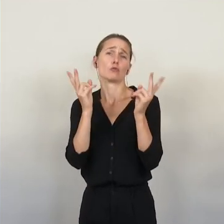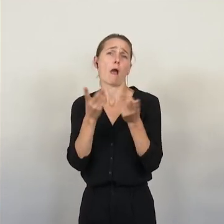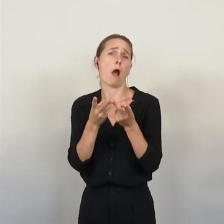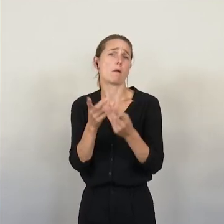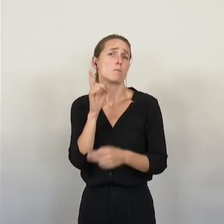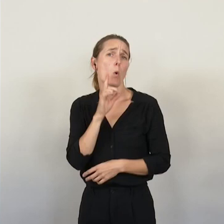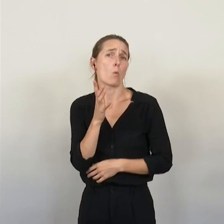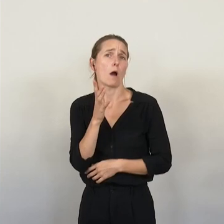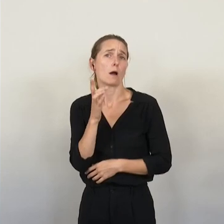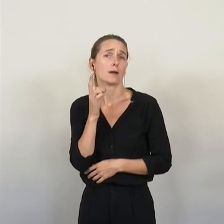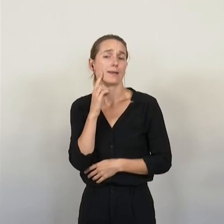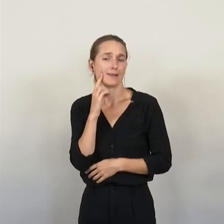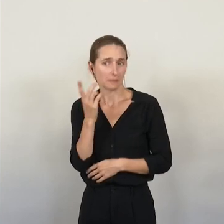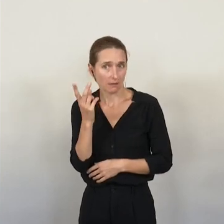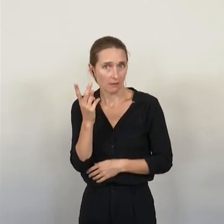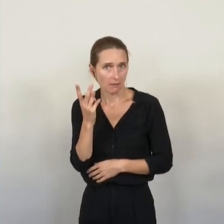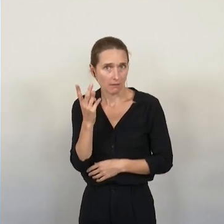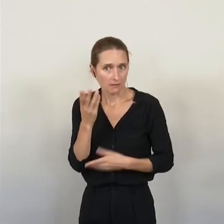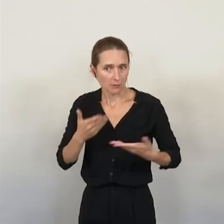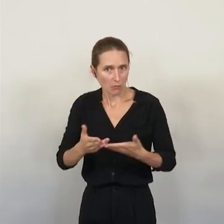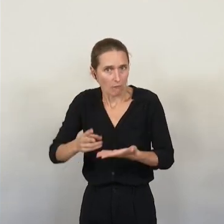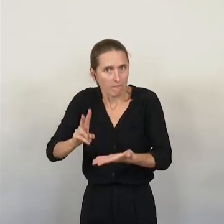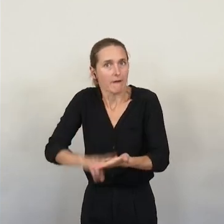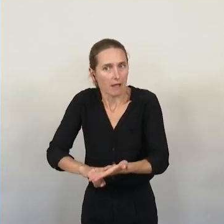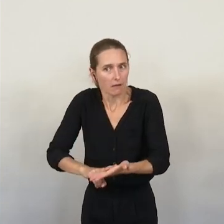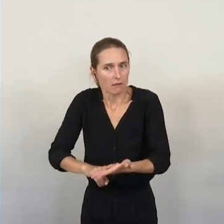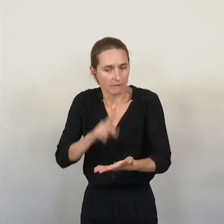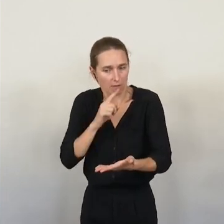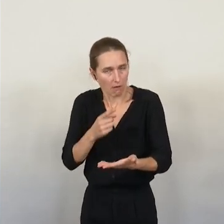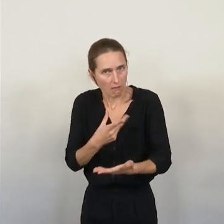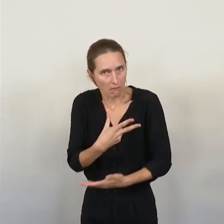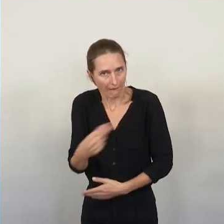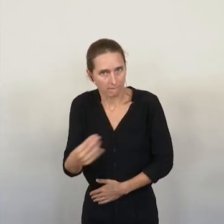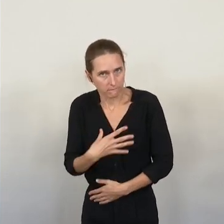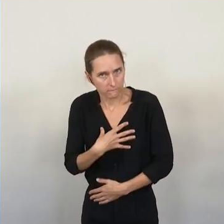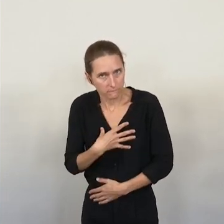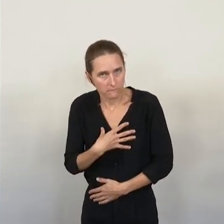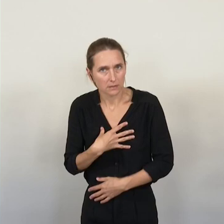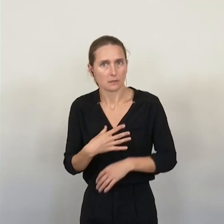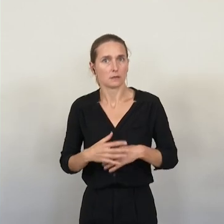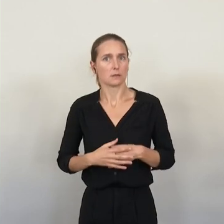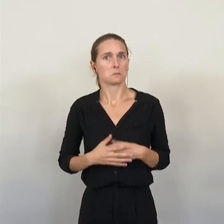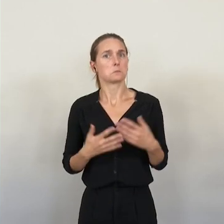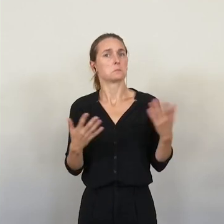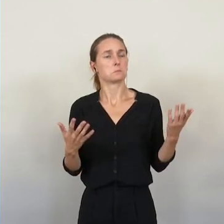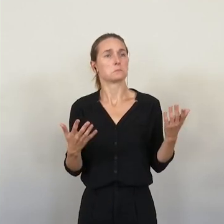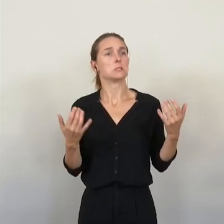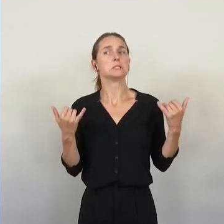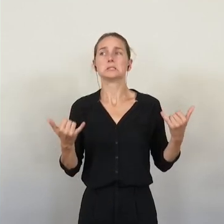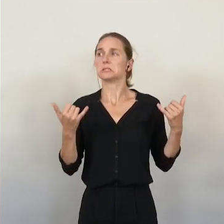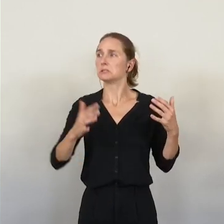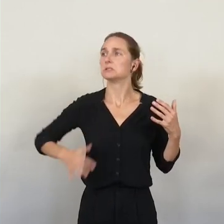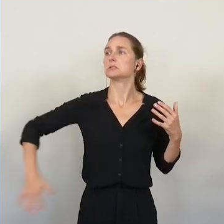s'ils sont avérés seraient d'une extrême gravité je ne sais pas si l'air que l'on respire grâce à la